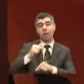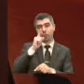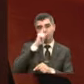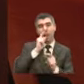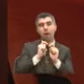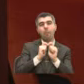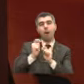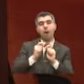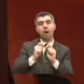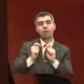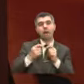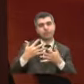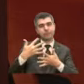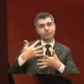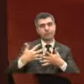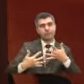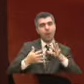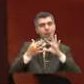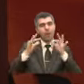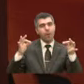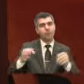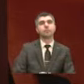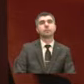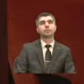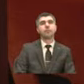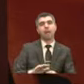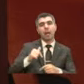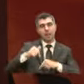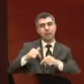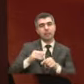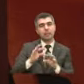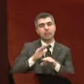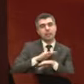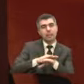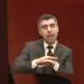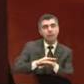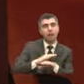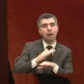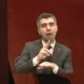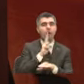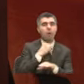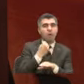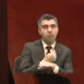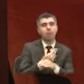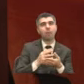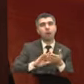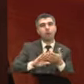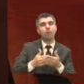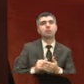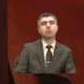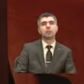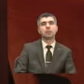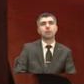هذا الشيء بالتفاصيل. فقط الإرادة موجودة، الإرادة السياسية موجودة، هذه الحكومة حكومة عبرت على أن